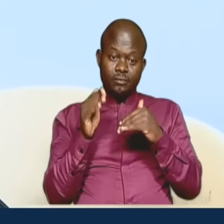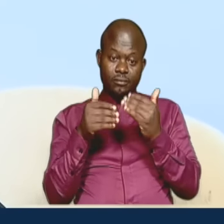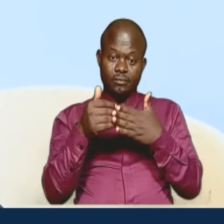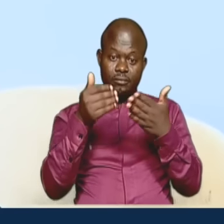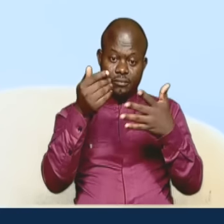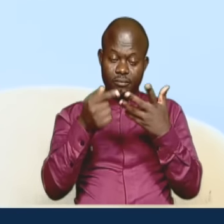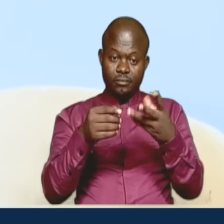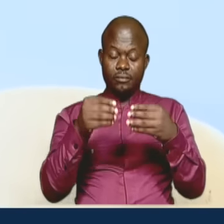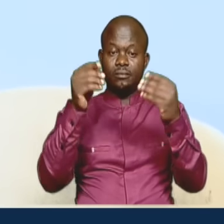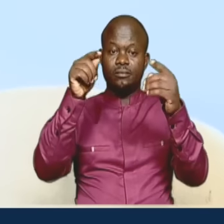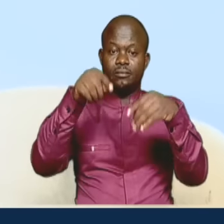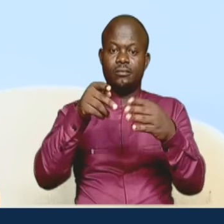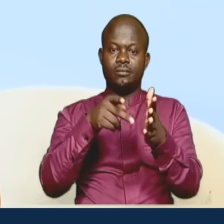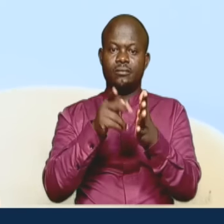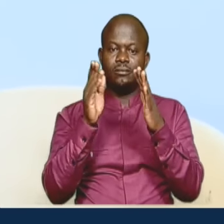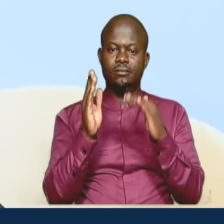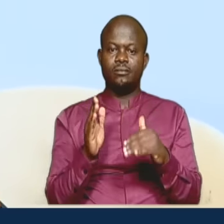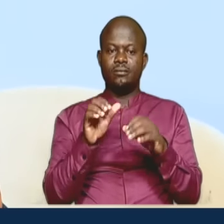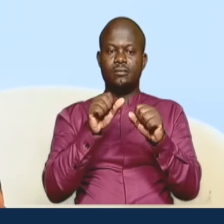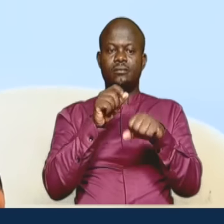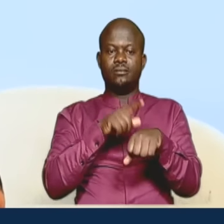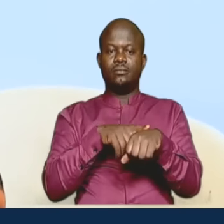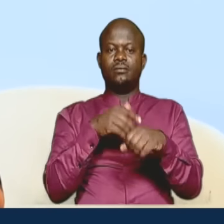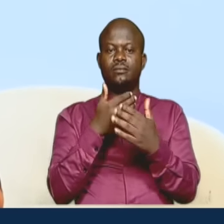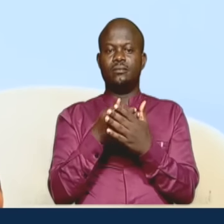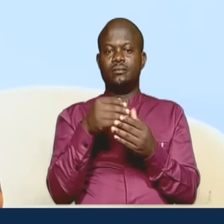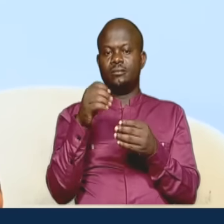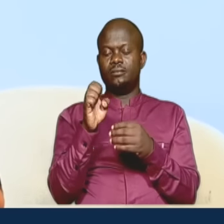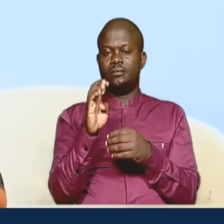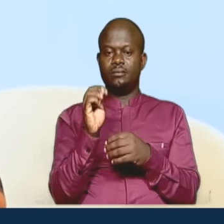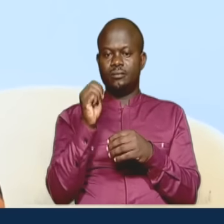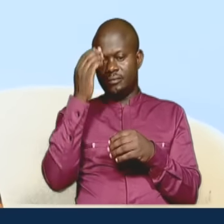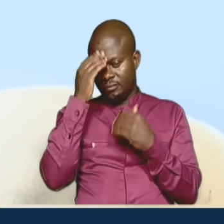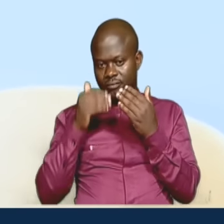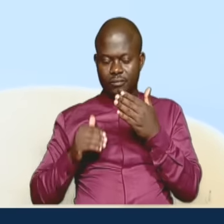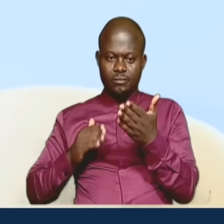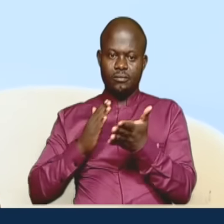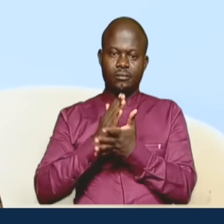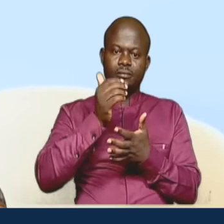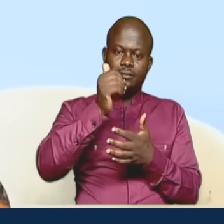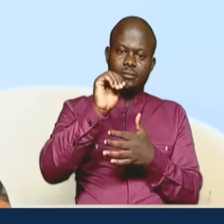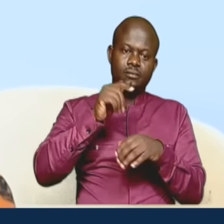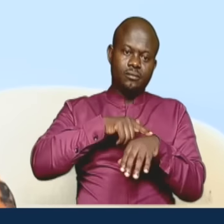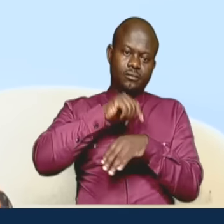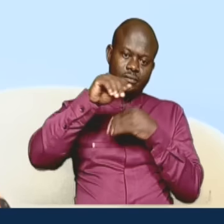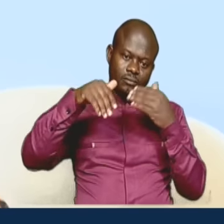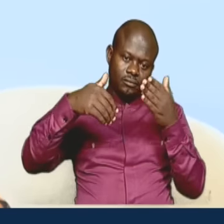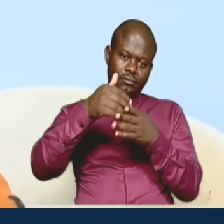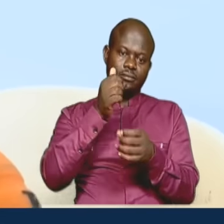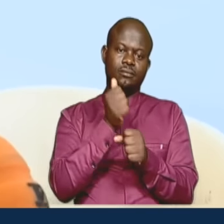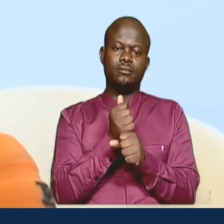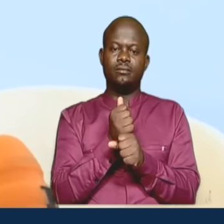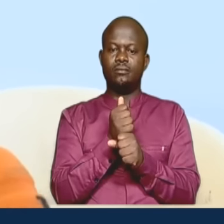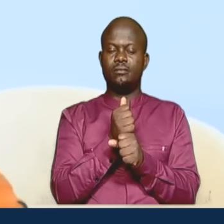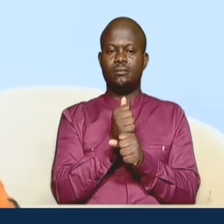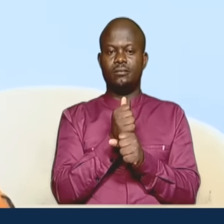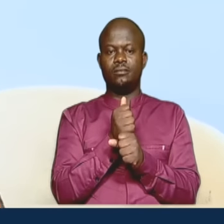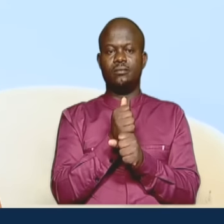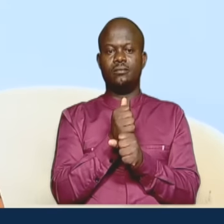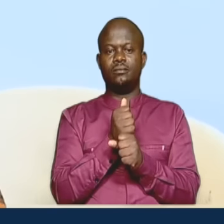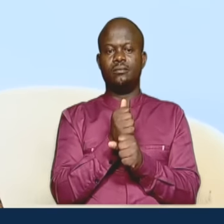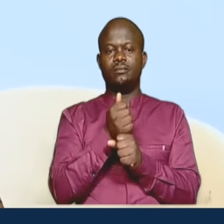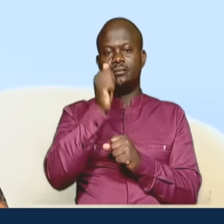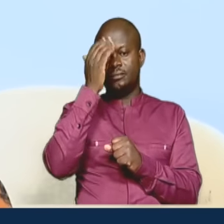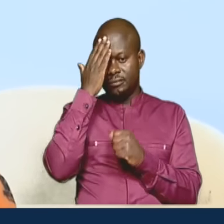waje kugura fata umwanya wake n'inyemeza buguzi ku uburenganzira bwawe igihe cyose ubikoze abuzi neza